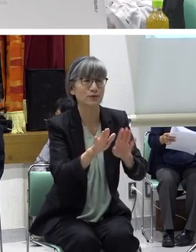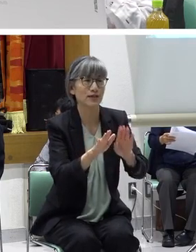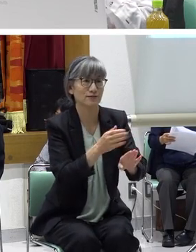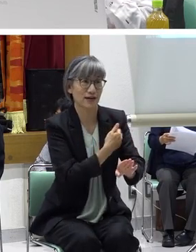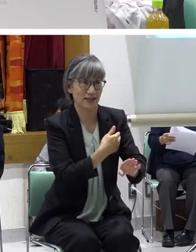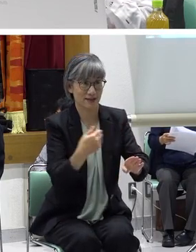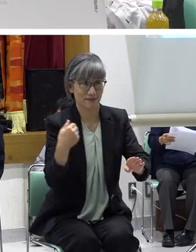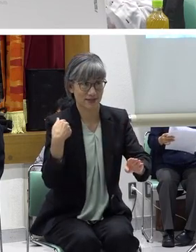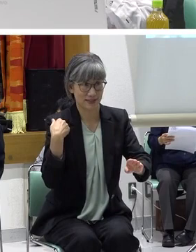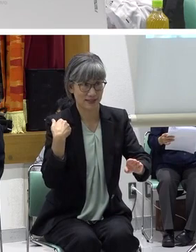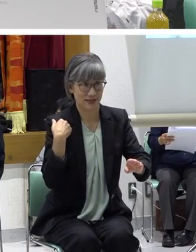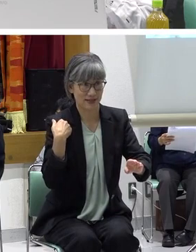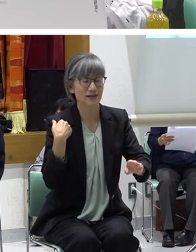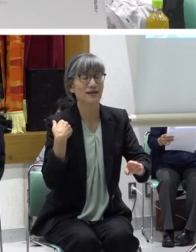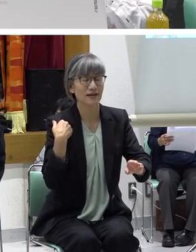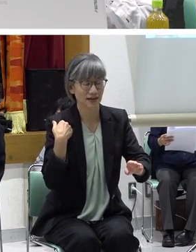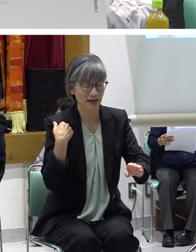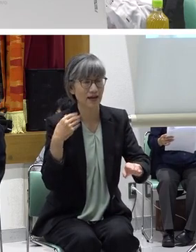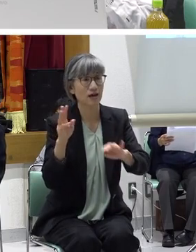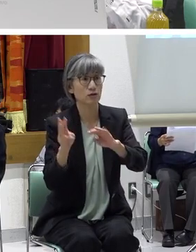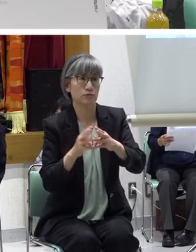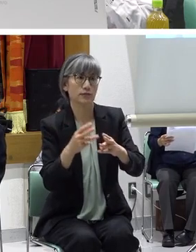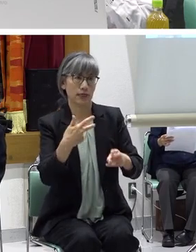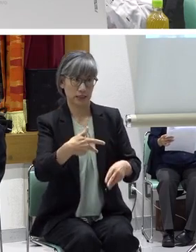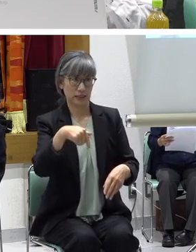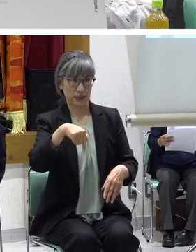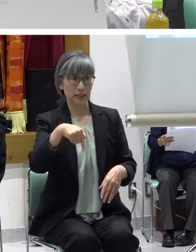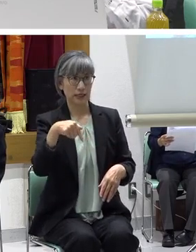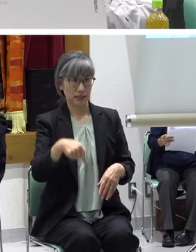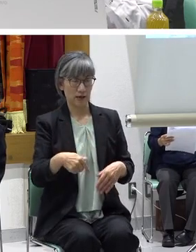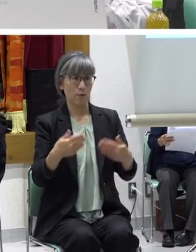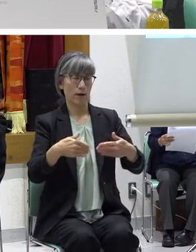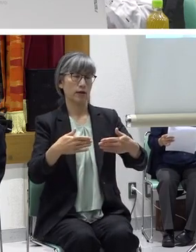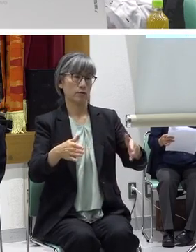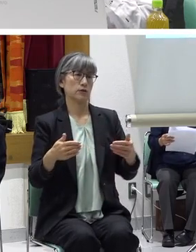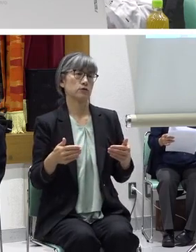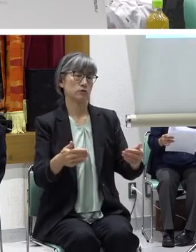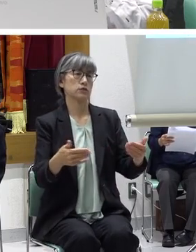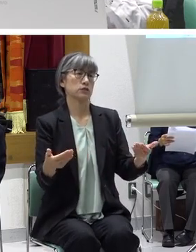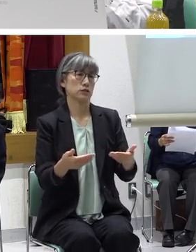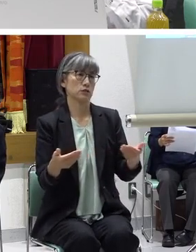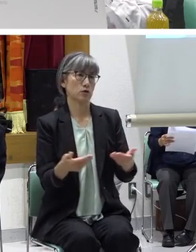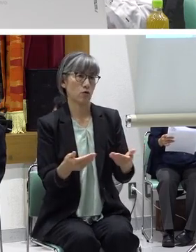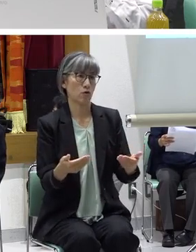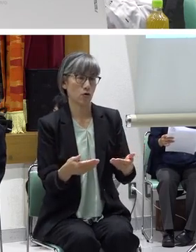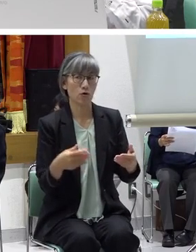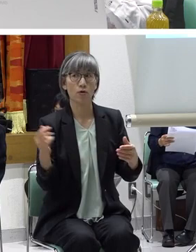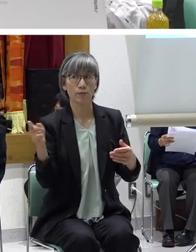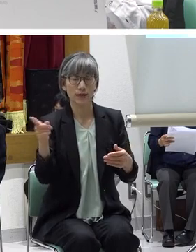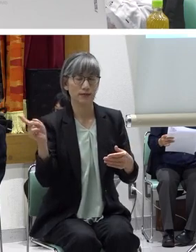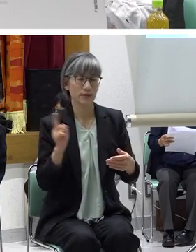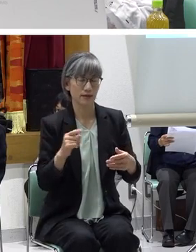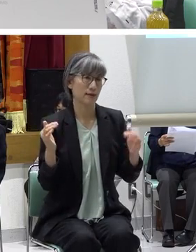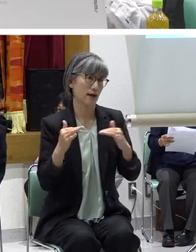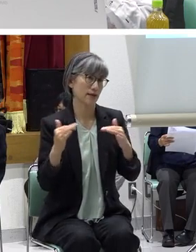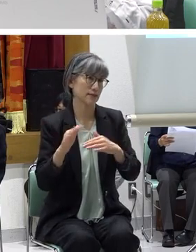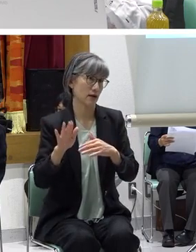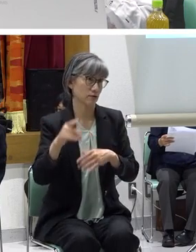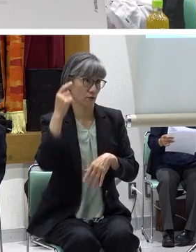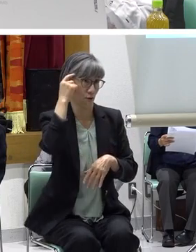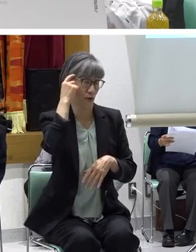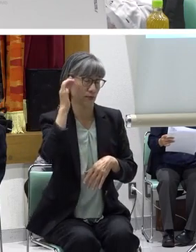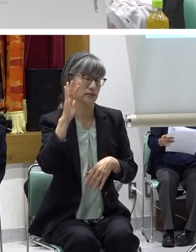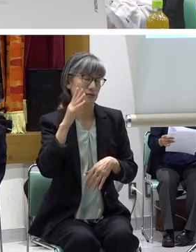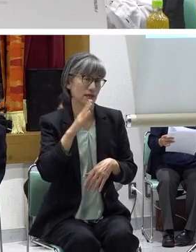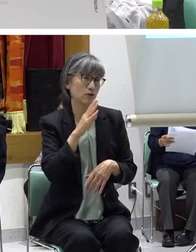この後吹田市のバリアフリー推進事業の話もあるかと思いますが障害当事者